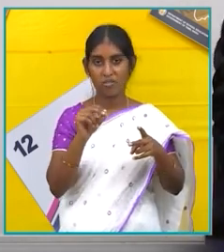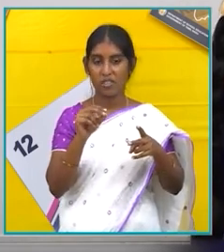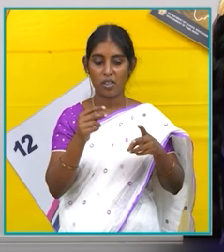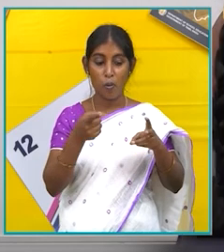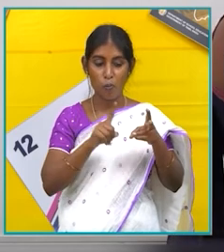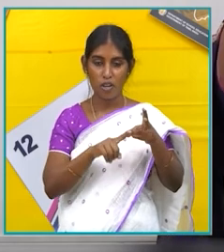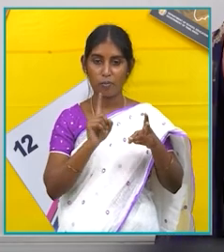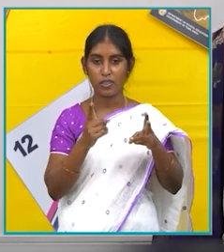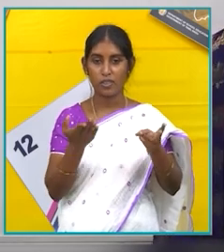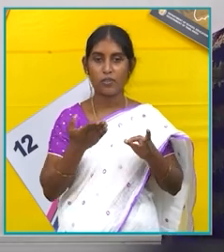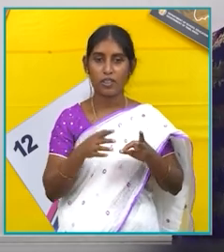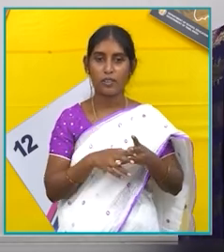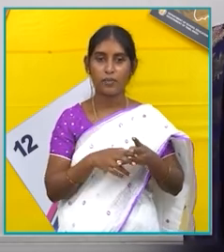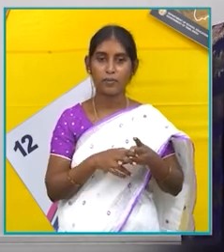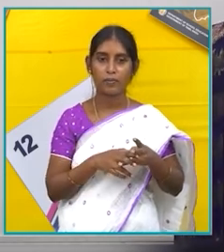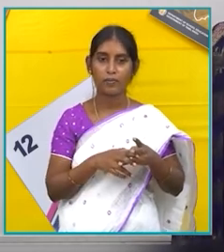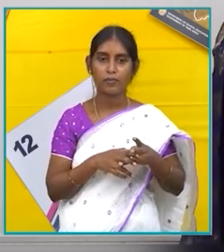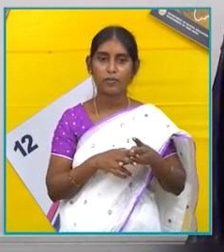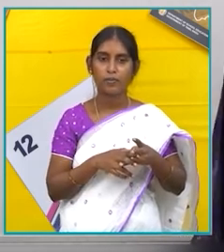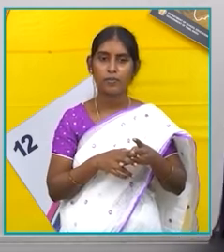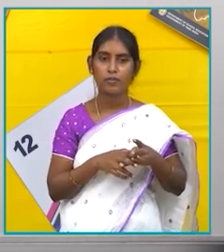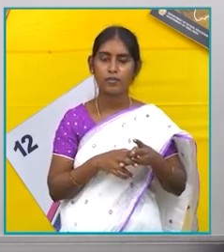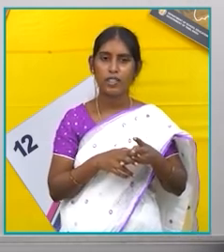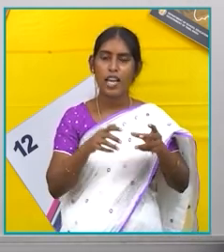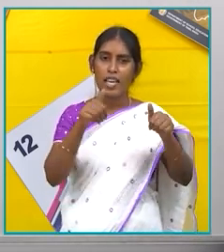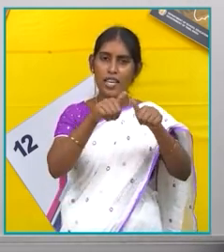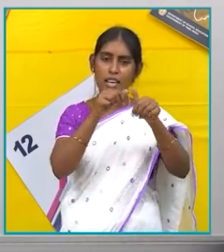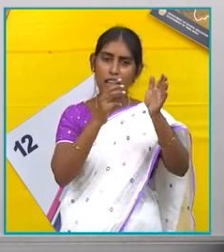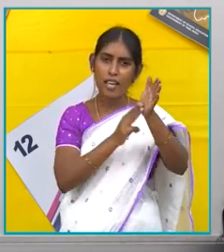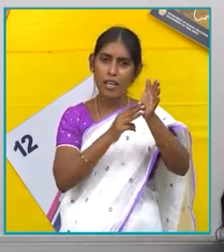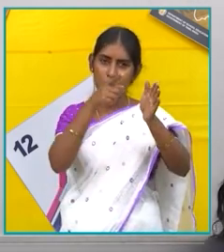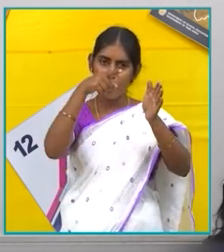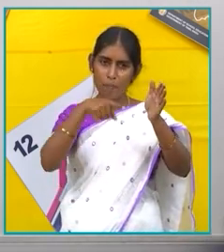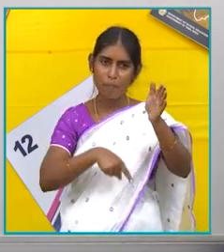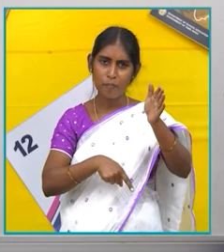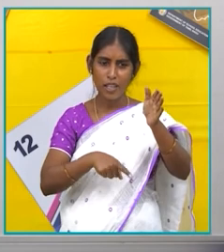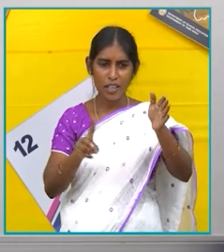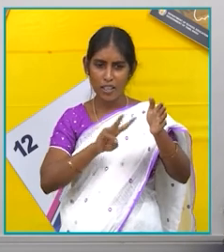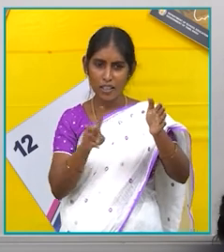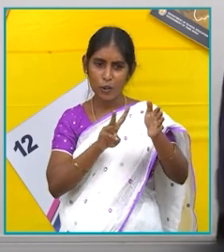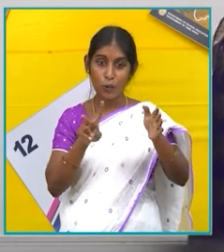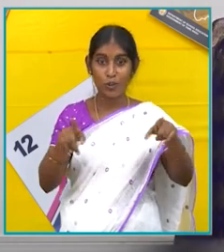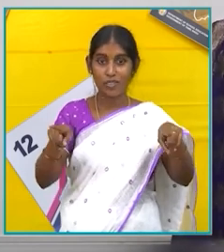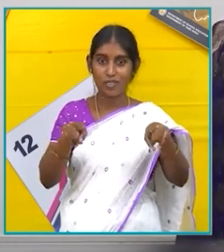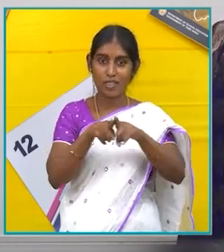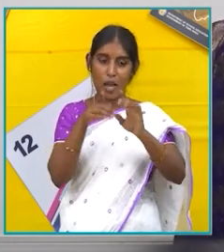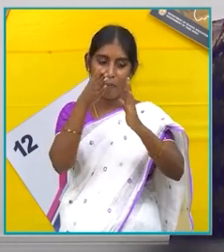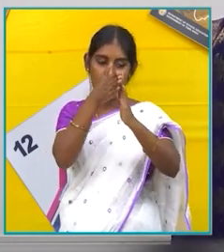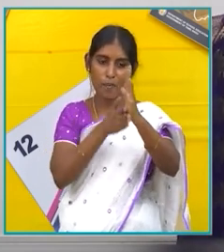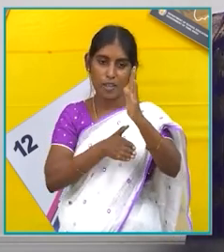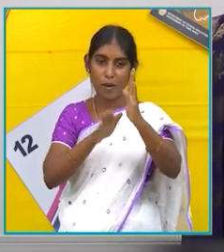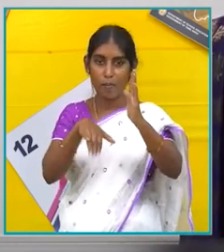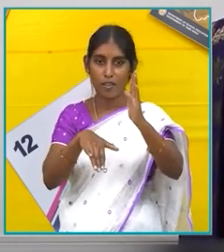இதில் பார்த்தீங்கன்னா இந்த ஏஎம் அப்படிங்கிறது இந்த ரெண்டு முக்கோணத்துக்கும் பொதுவான பக்கம் இல்லையா. ஏஎம்